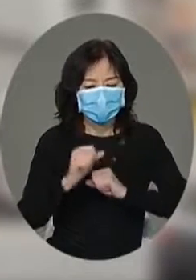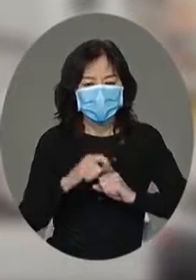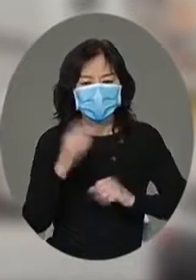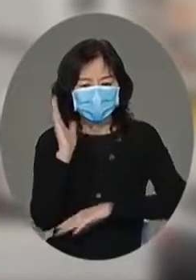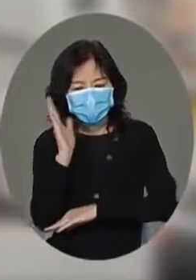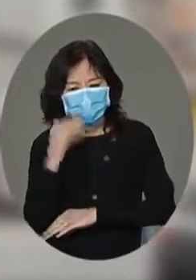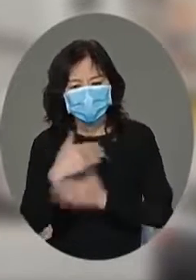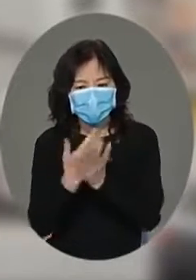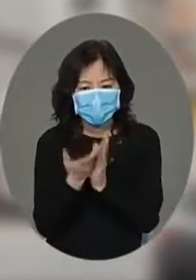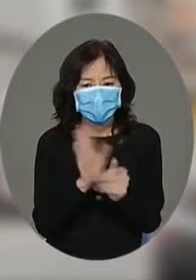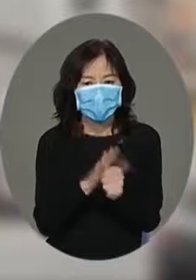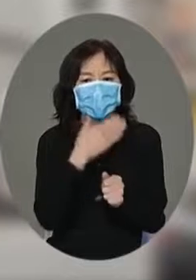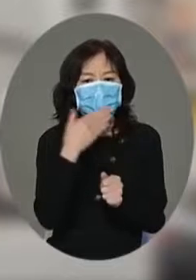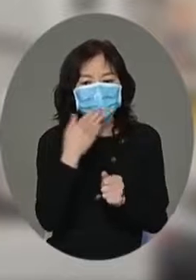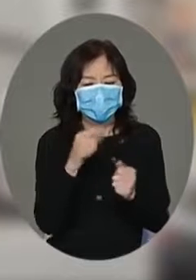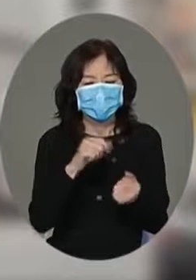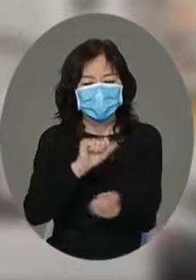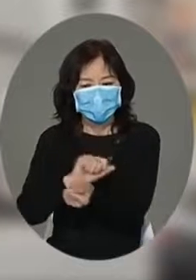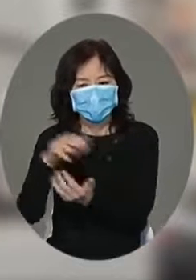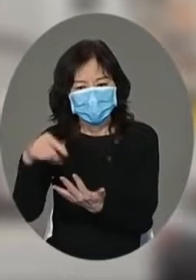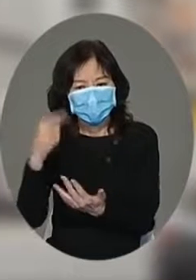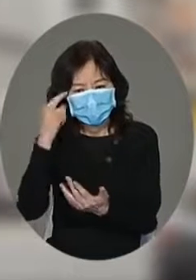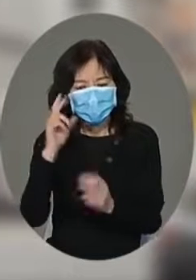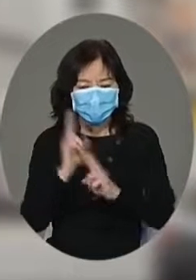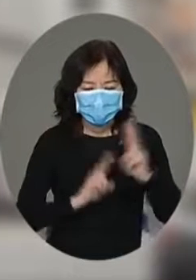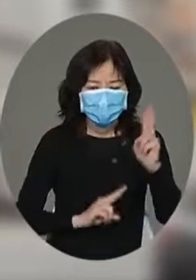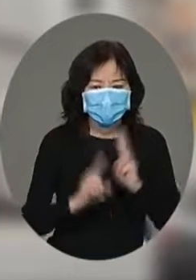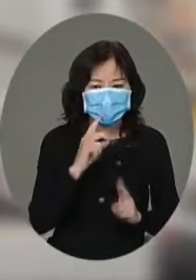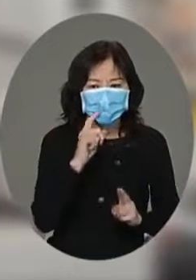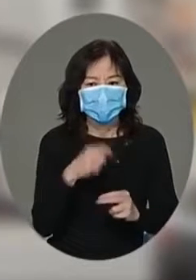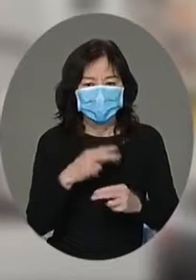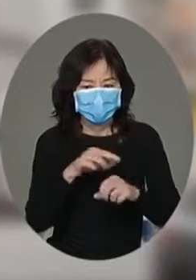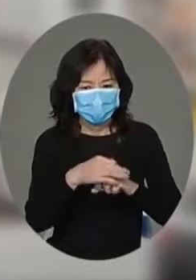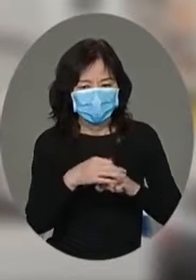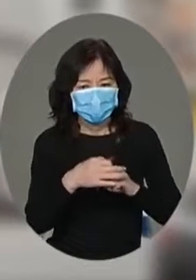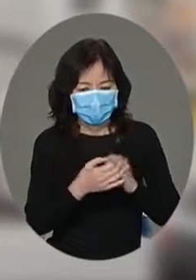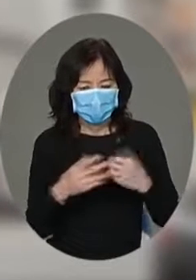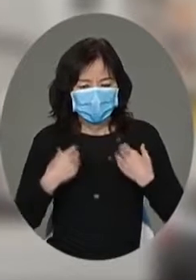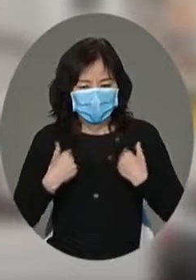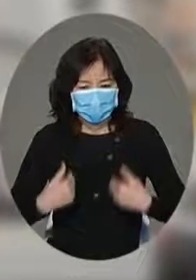協助青少年在囚人士認識歷史，提升對國民身份認同。